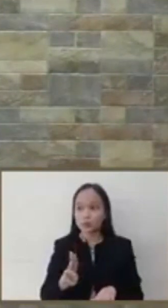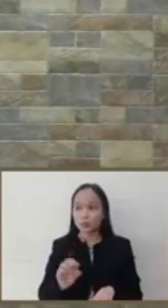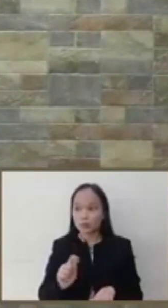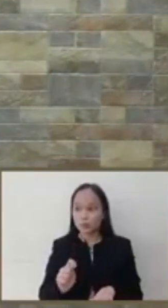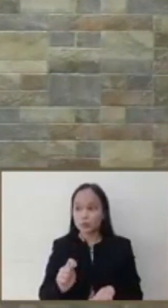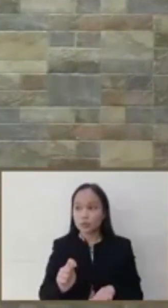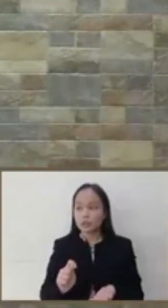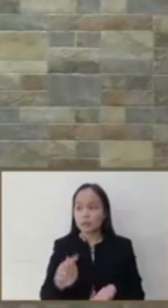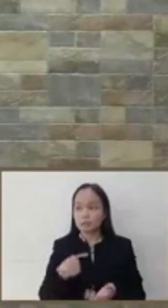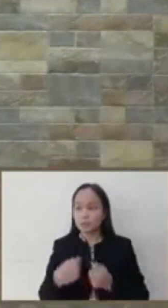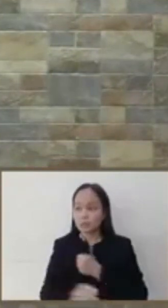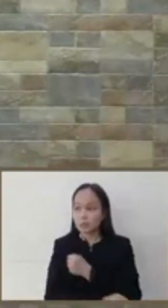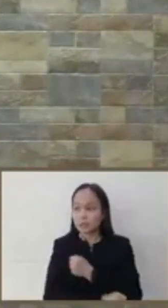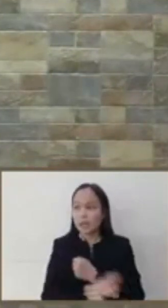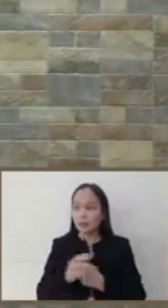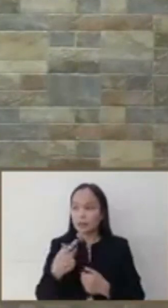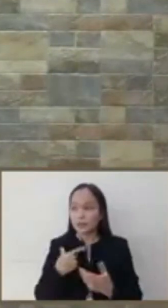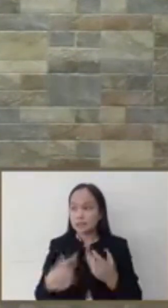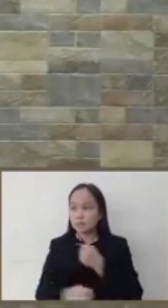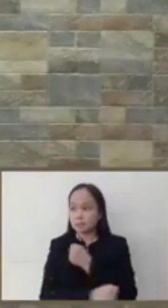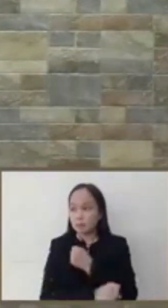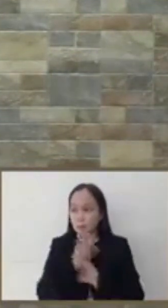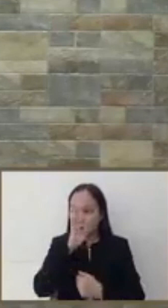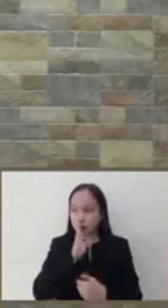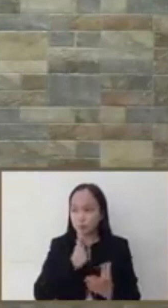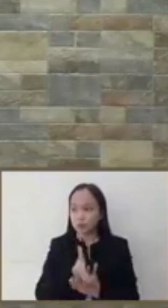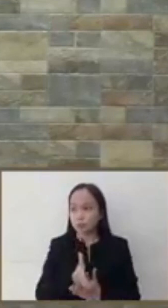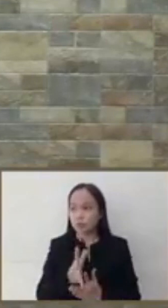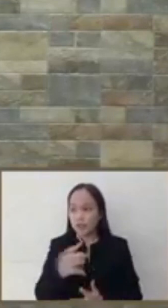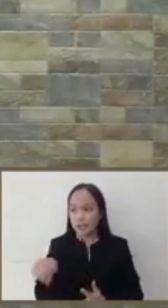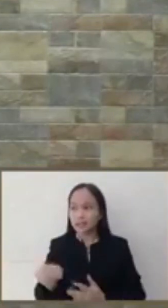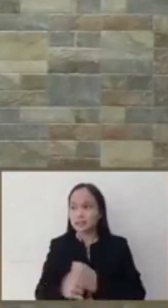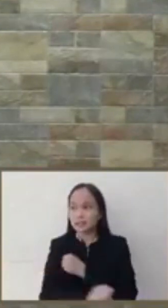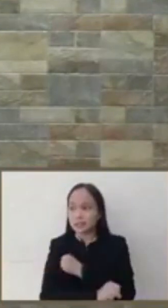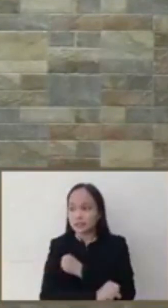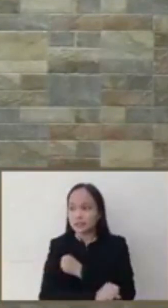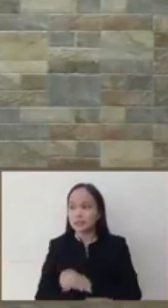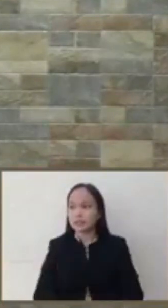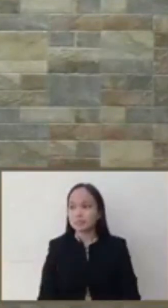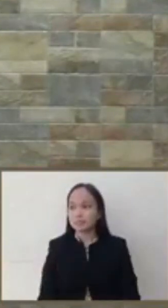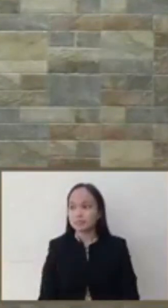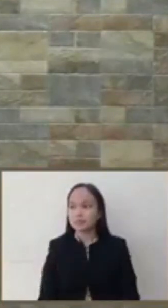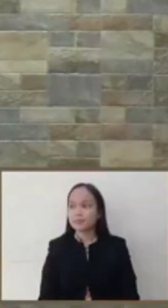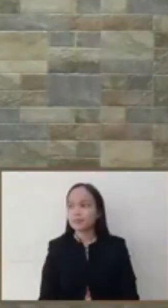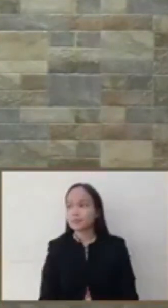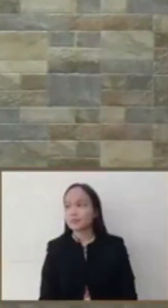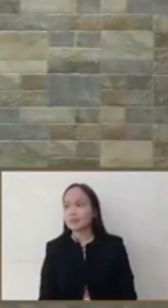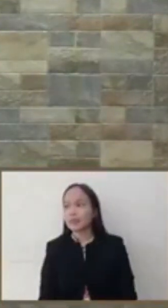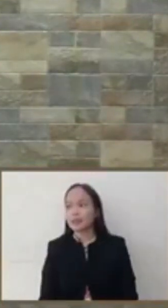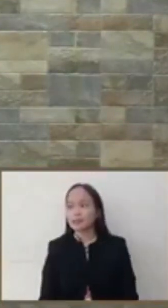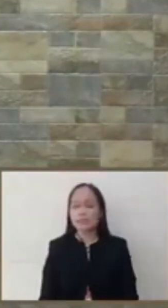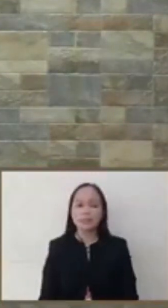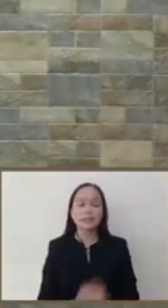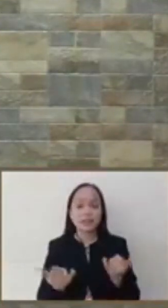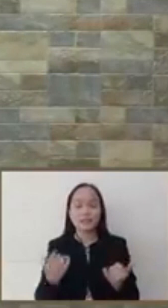and rust doth corrupt, and where thieves break through and steal. Now remember,